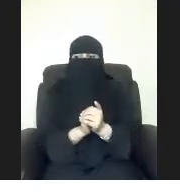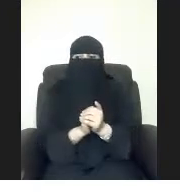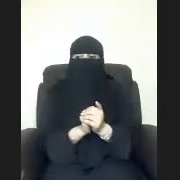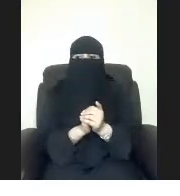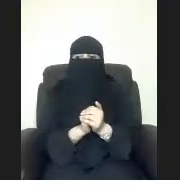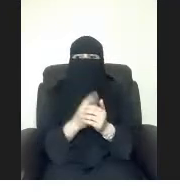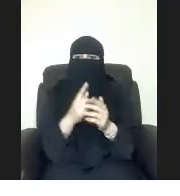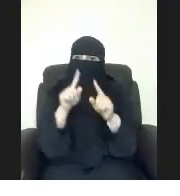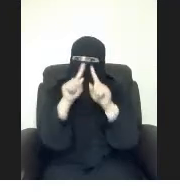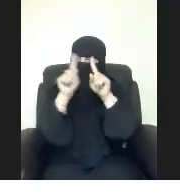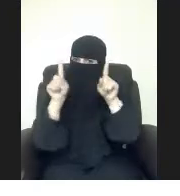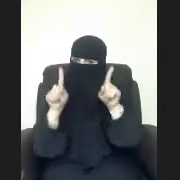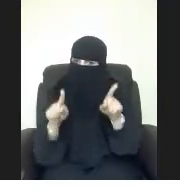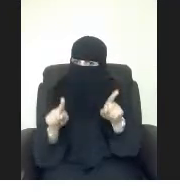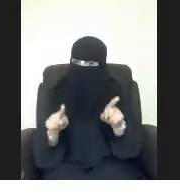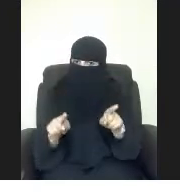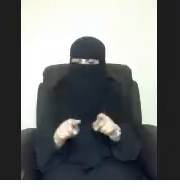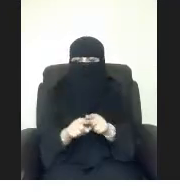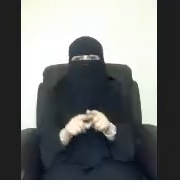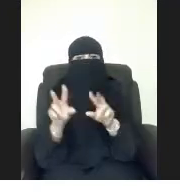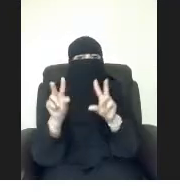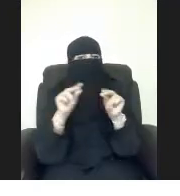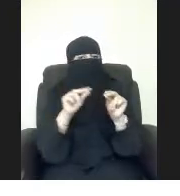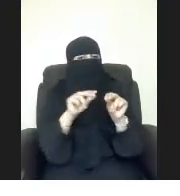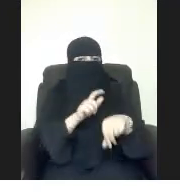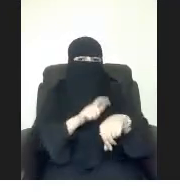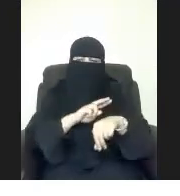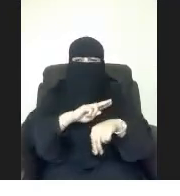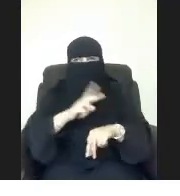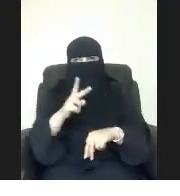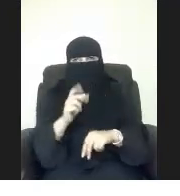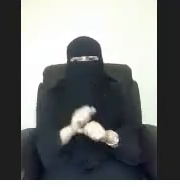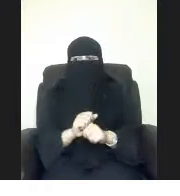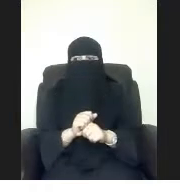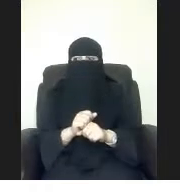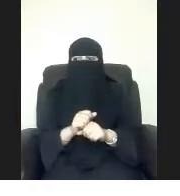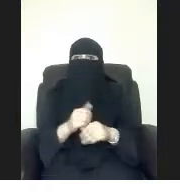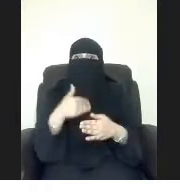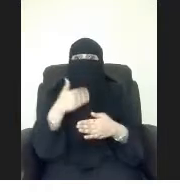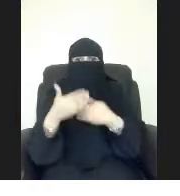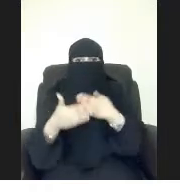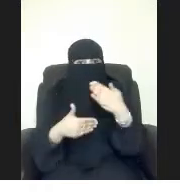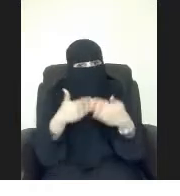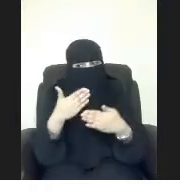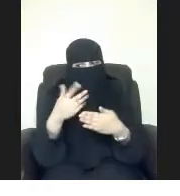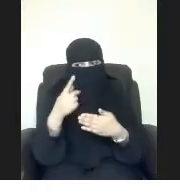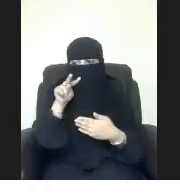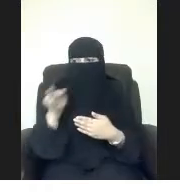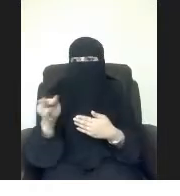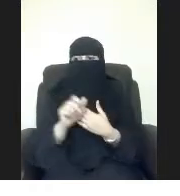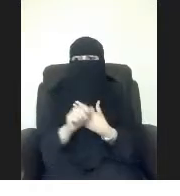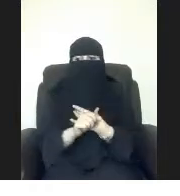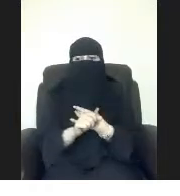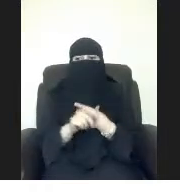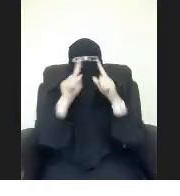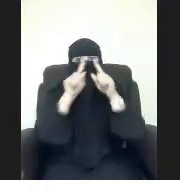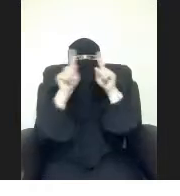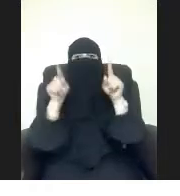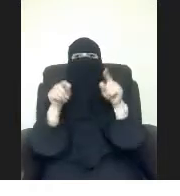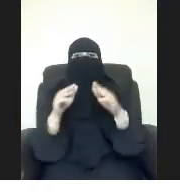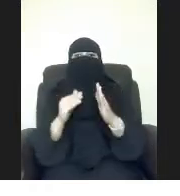النموذج الغير متزامن بحيث يكون أكثر تفاعلية مع الطلبة يبدأ بالخطوة الأولى، وهي